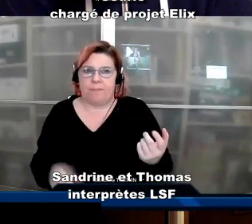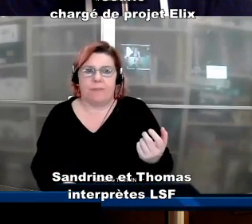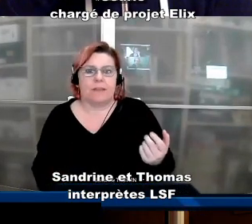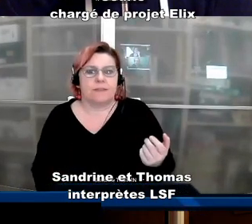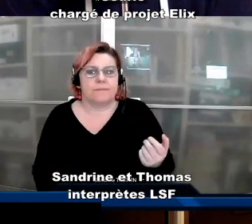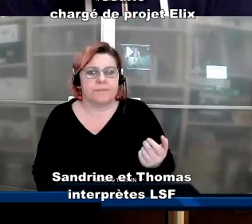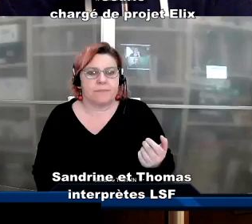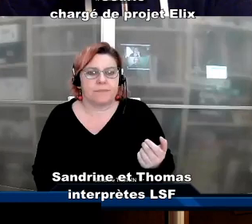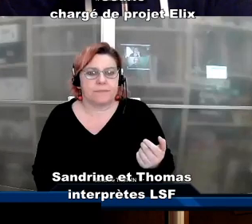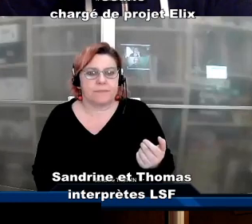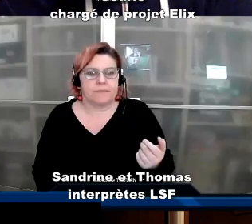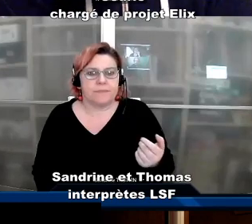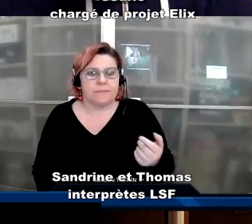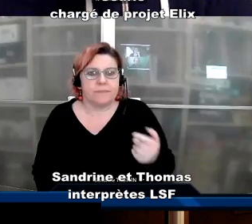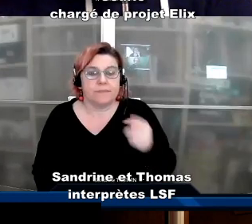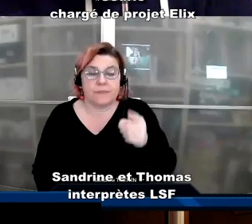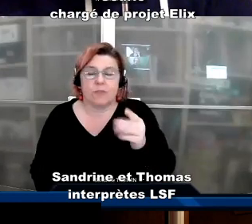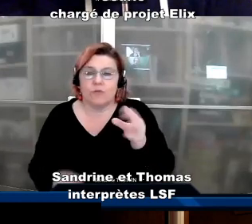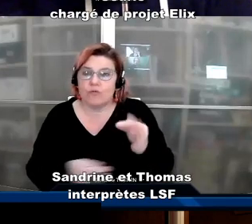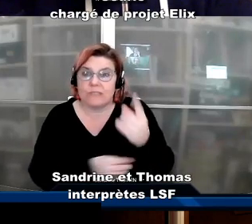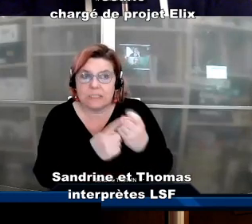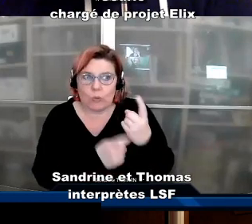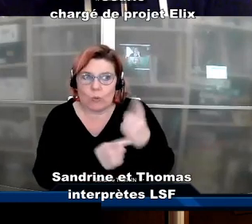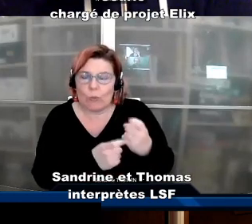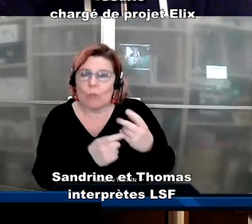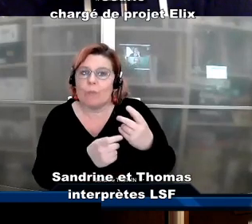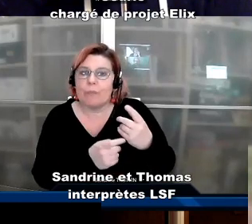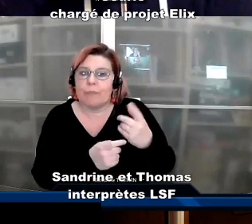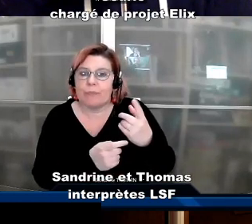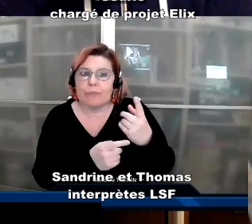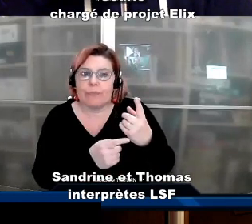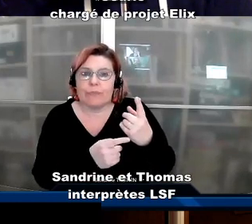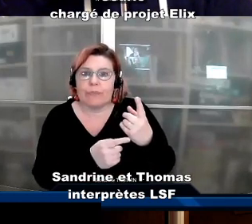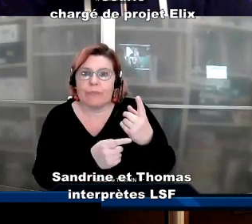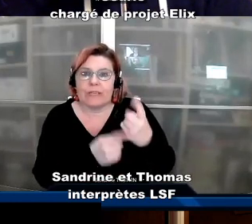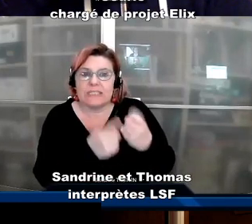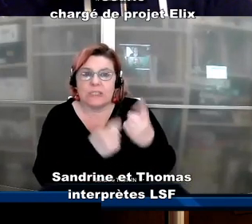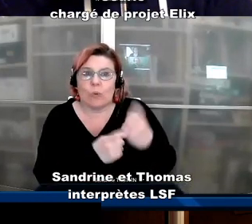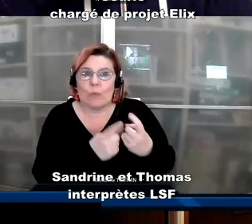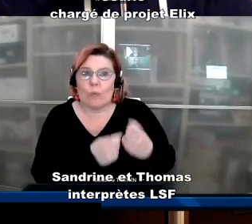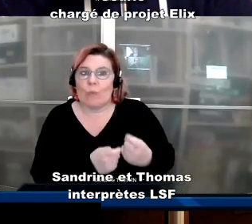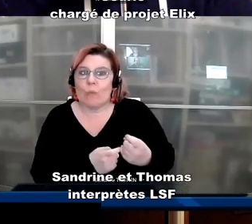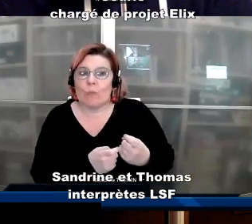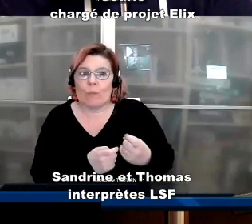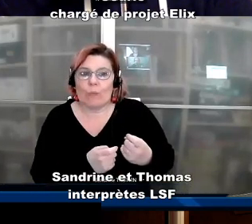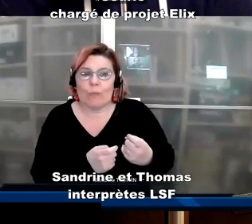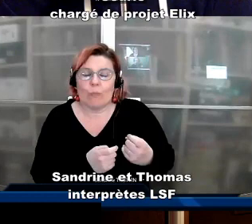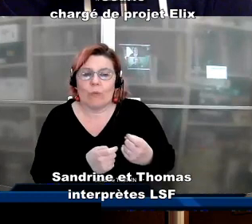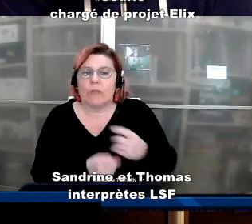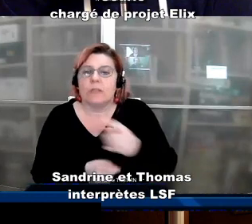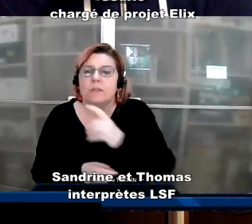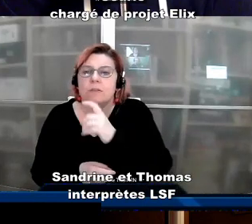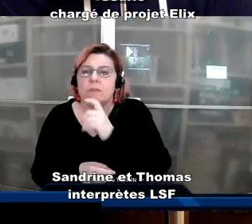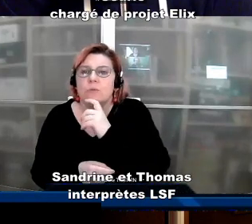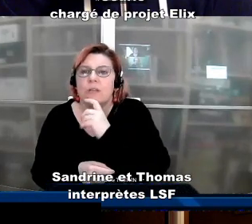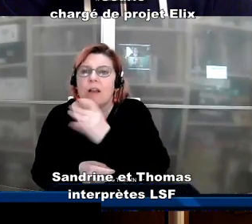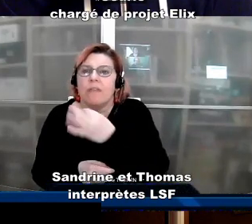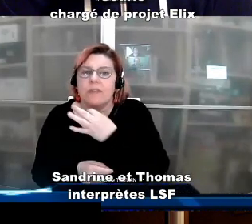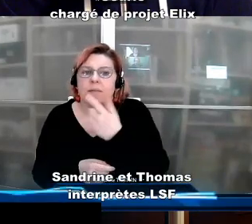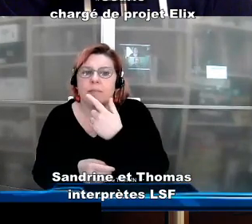Il y a dans les questions qu'il y a justement par rapport à... Alors déjà, dans l'ordre, tu as évoqué un partenaire